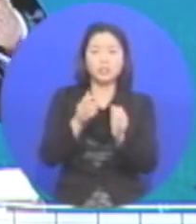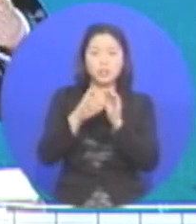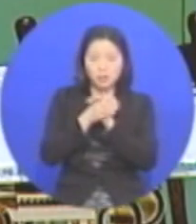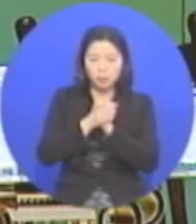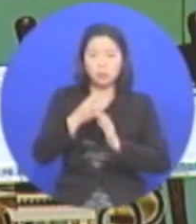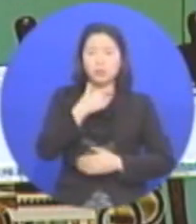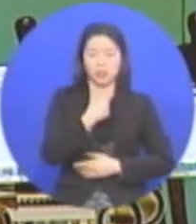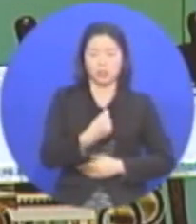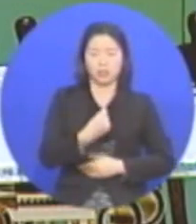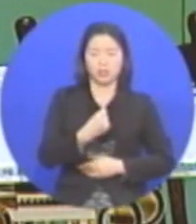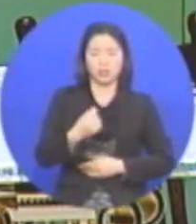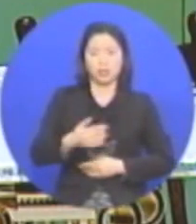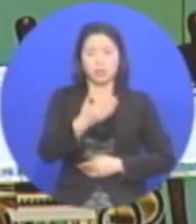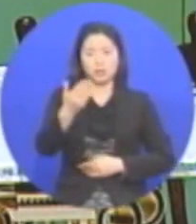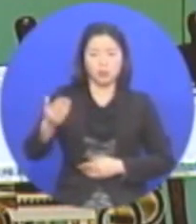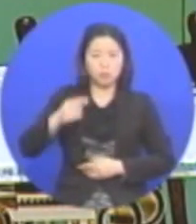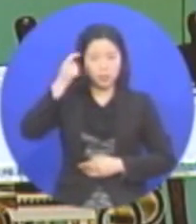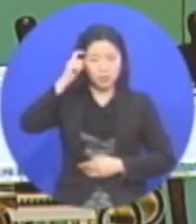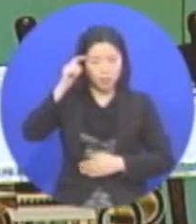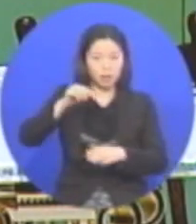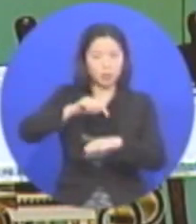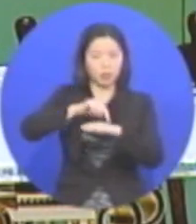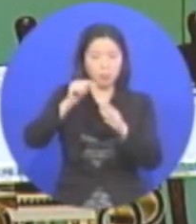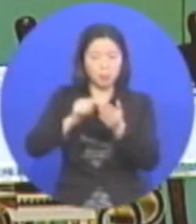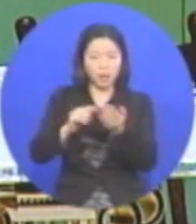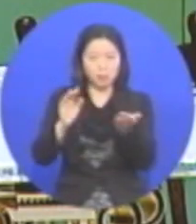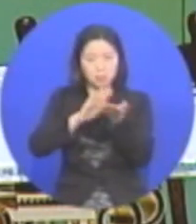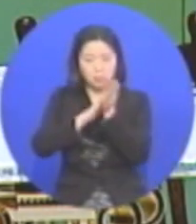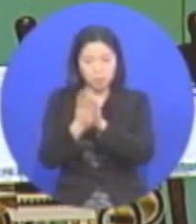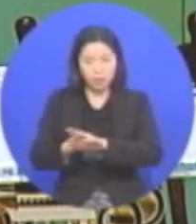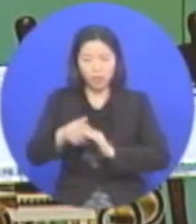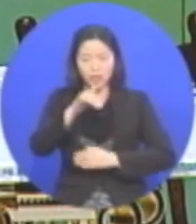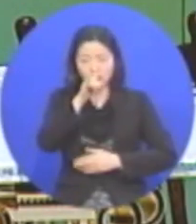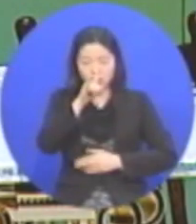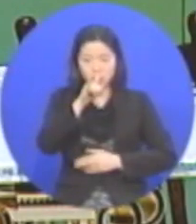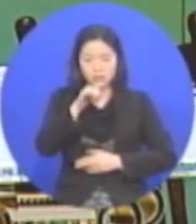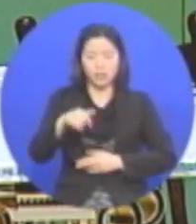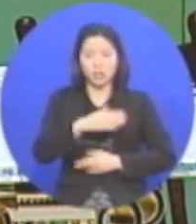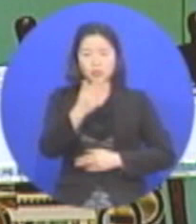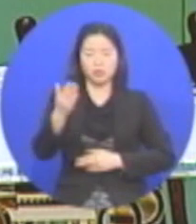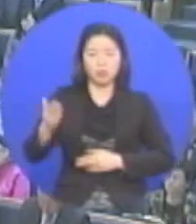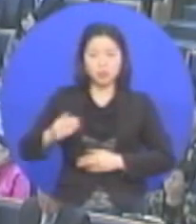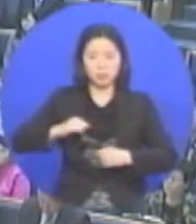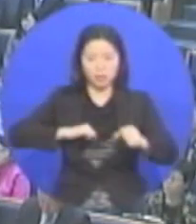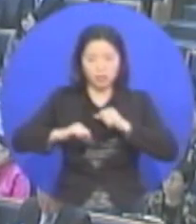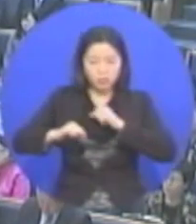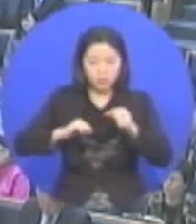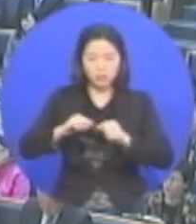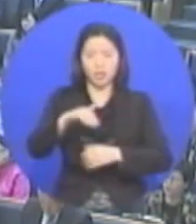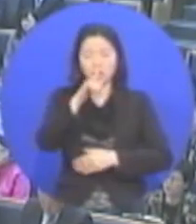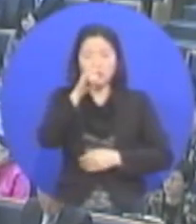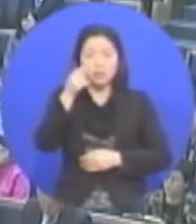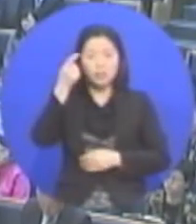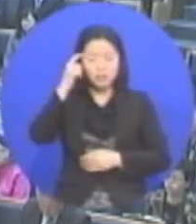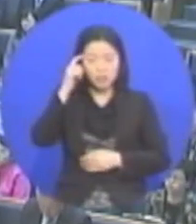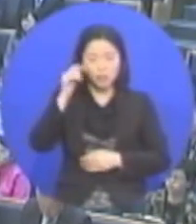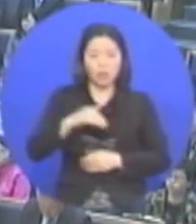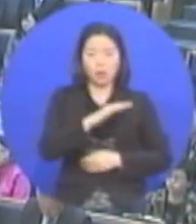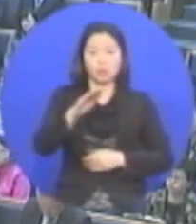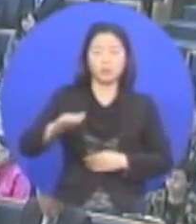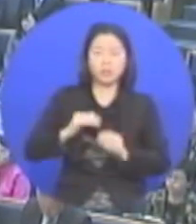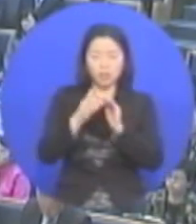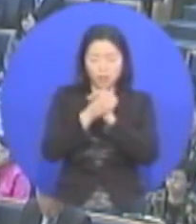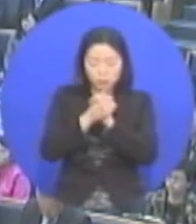마음과 생각이 진짜 변화가 오는지 하나님의 능력이 여러분 가운데 정말 이 맞는지 우리가 기도를 시작하면